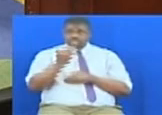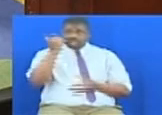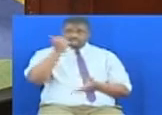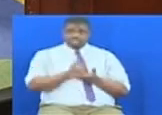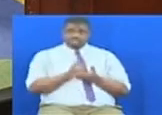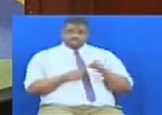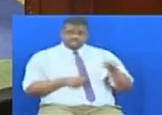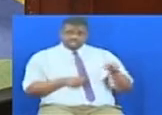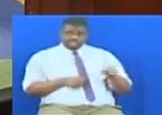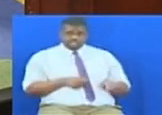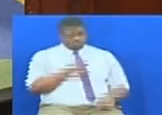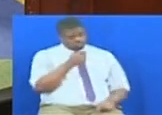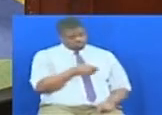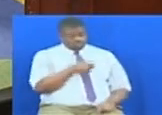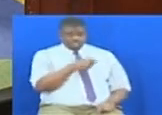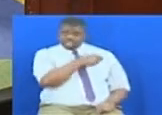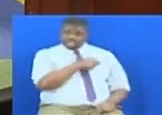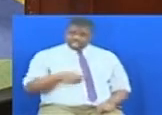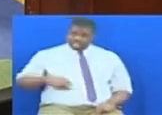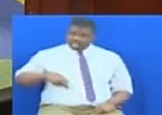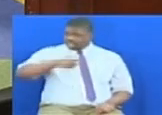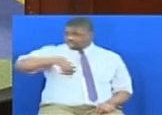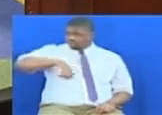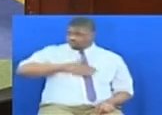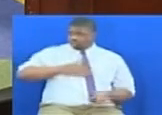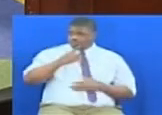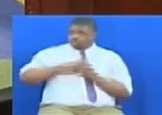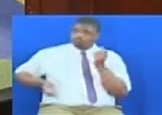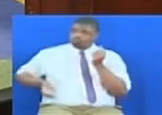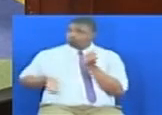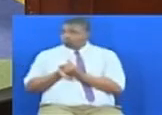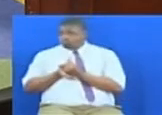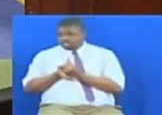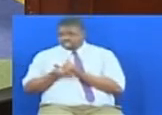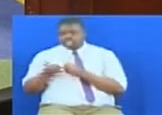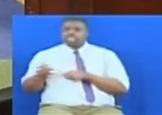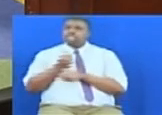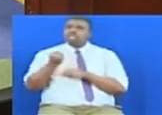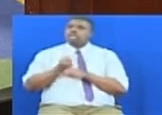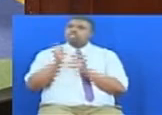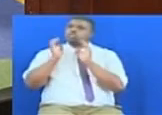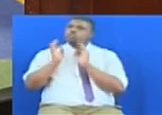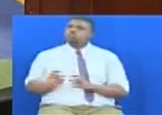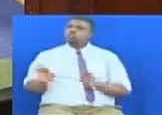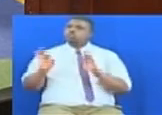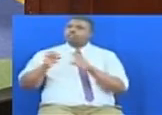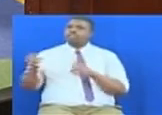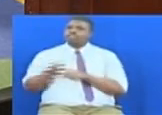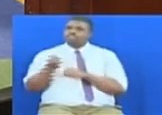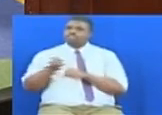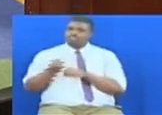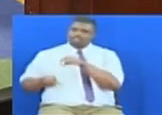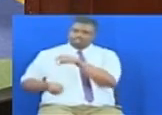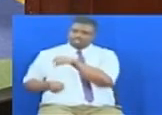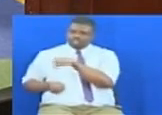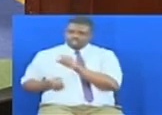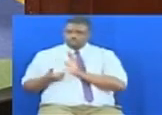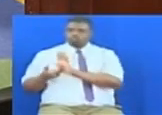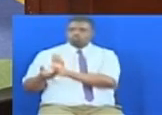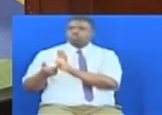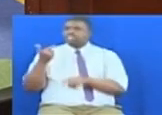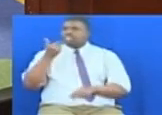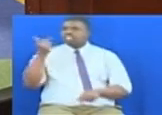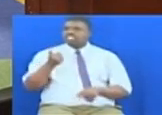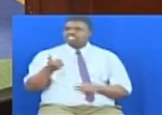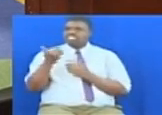la kumpongeza rais wetu John Pombe Joseph Magufuli kwa kazi nzuri inayofanyika na kuionyesha Tanzania ni